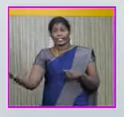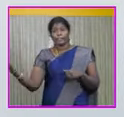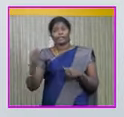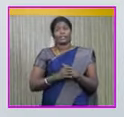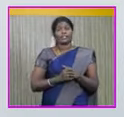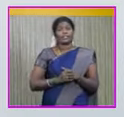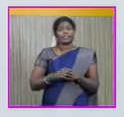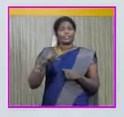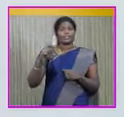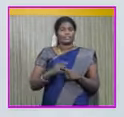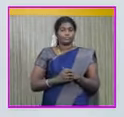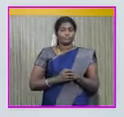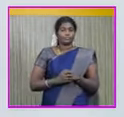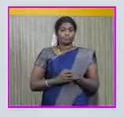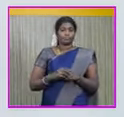வகுத்தல் பிடியும்